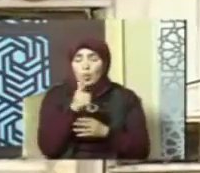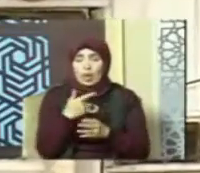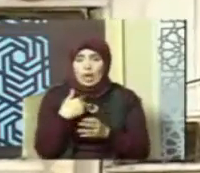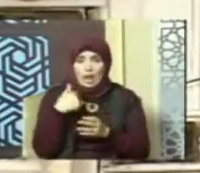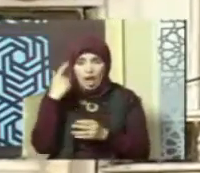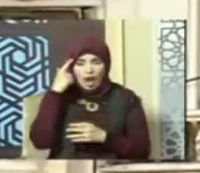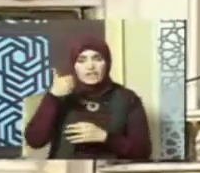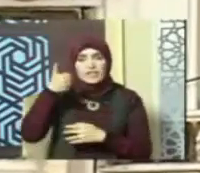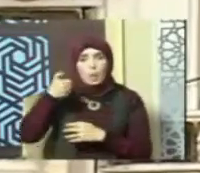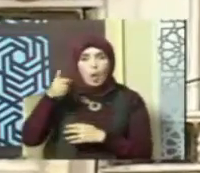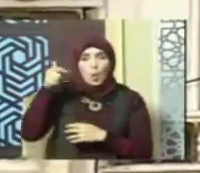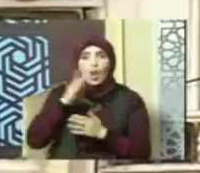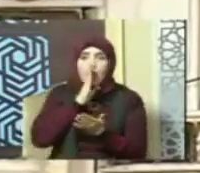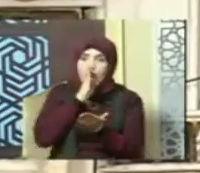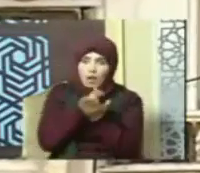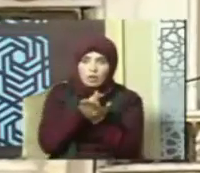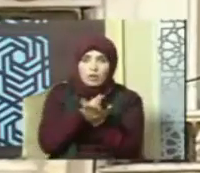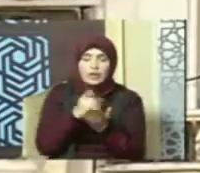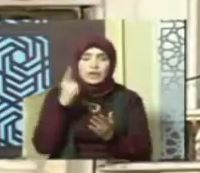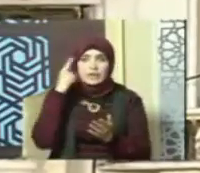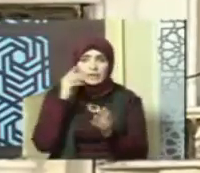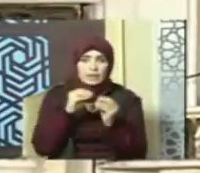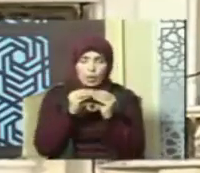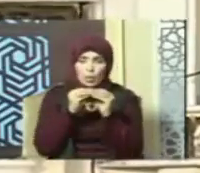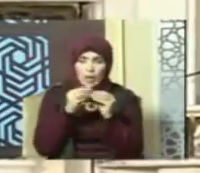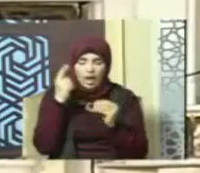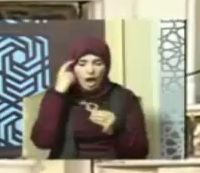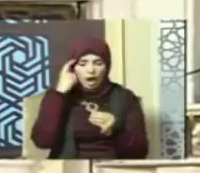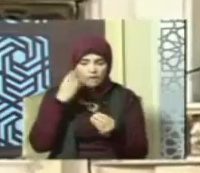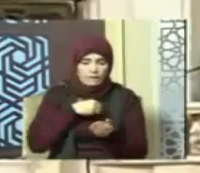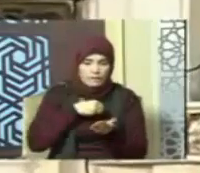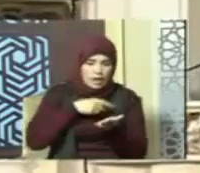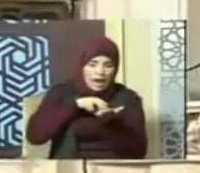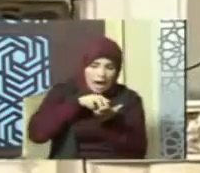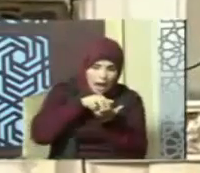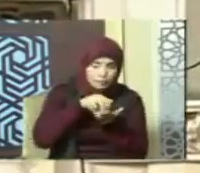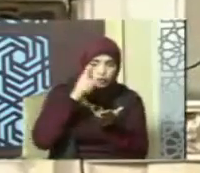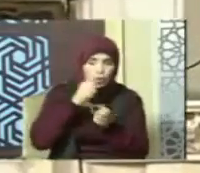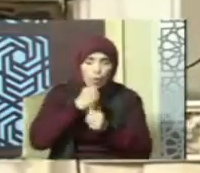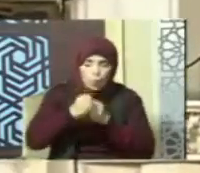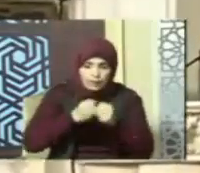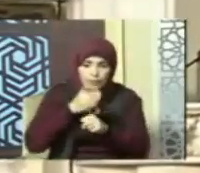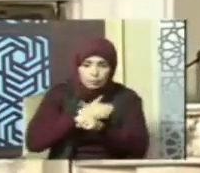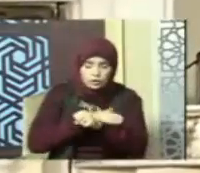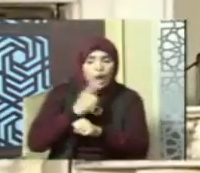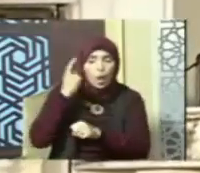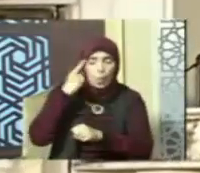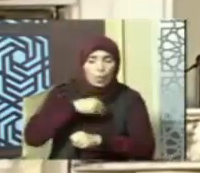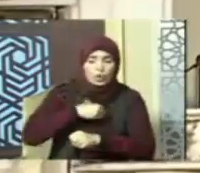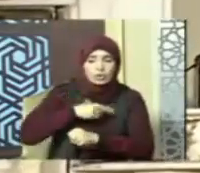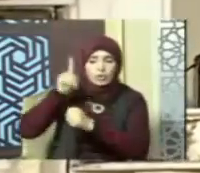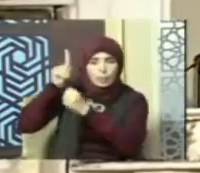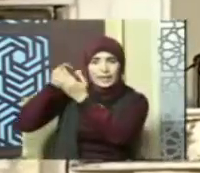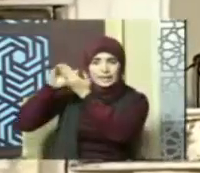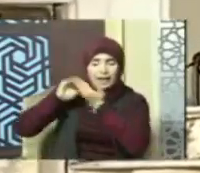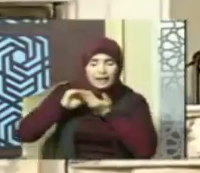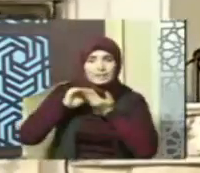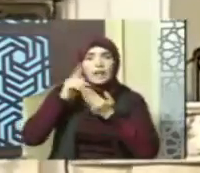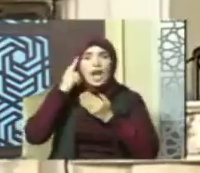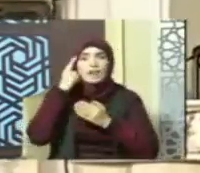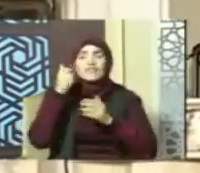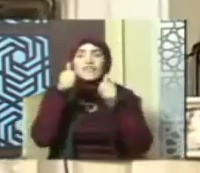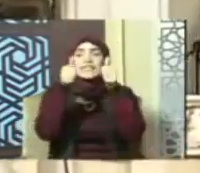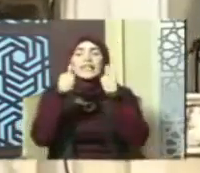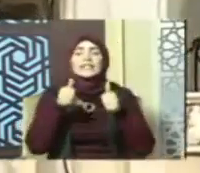الأسباب ثم تسلم بالنتائج كيف جاءت لله عز وجل، حتى لو جاءت النتائج على